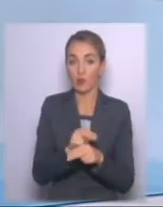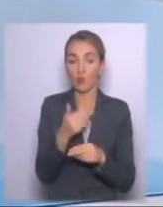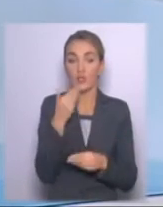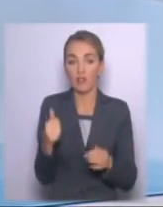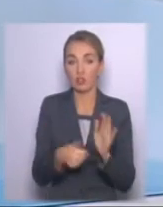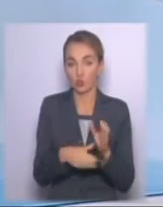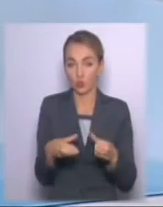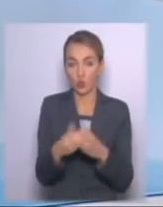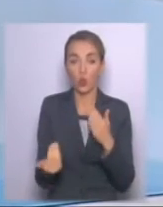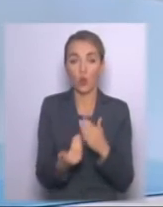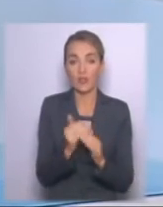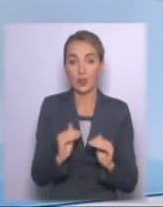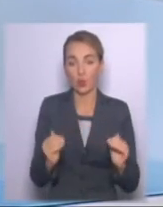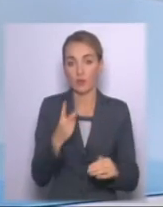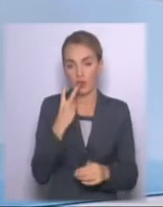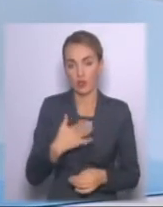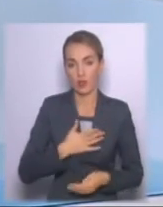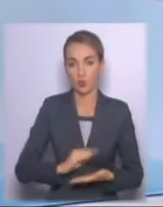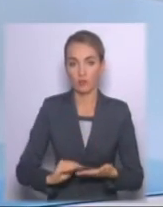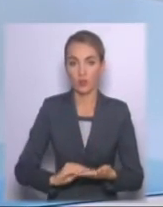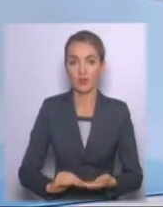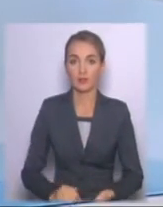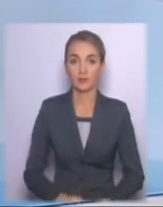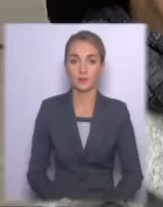груп. Оновлений садочок бачила Вероніка Сектим.